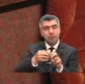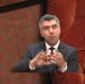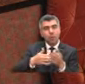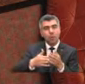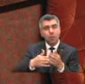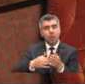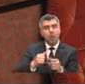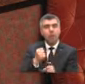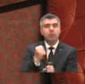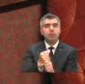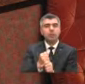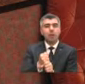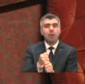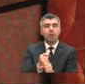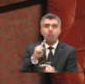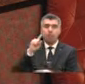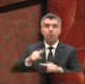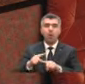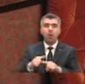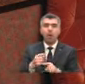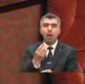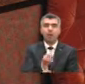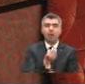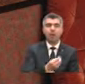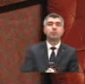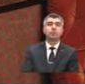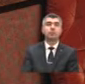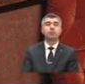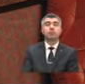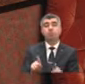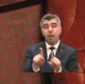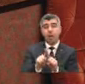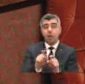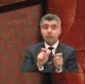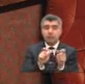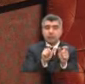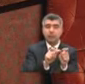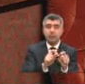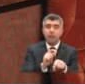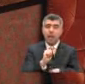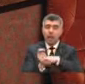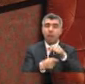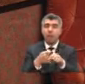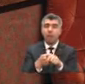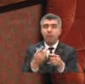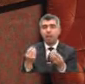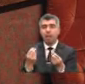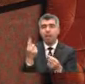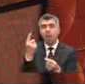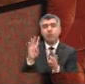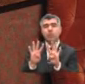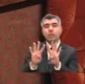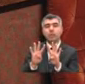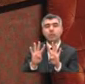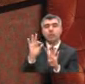الشغل لمحاربة هذه الظاهرة. واللي نبغي نقول أن هذه الظاهرة كتمس خاصة الأطفال في القرى، 81% من في